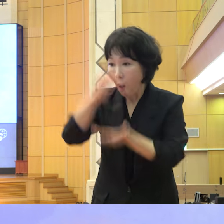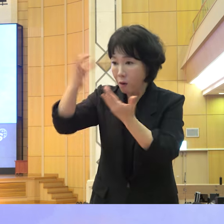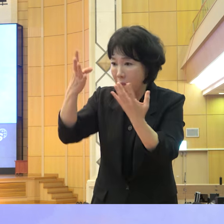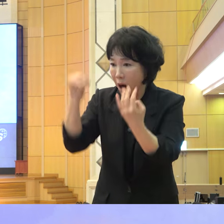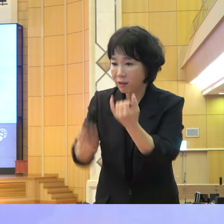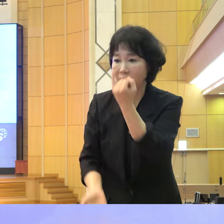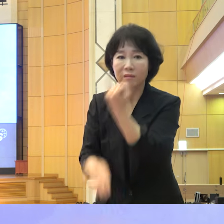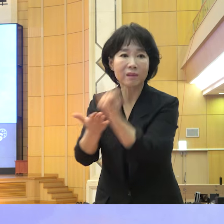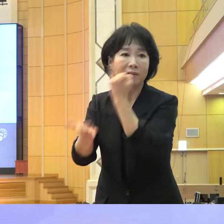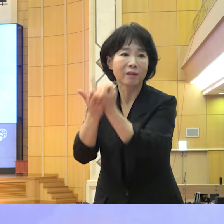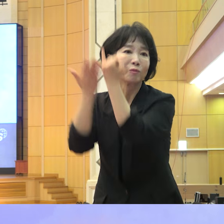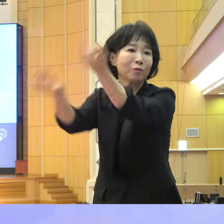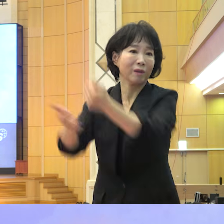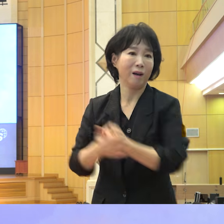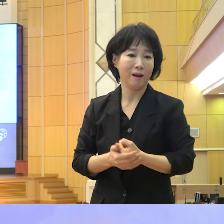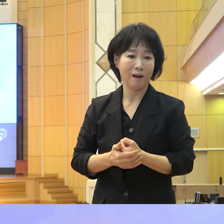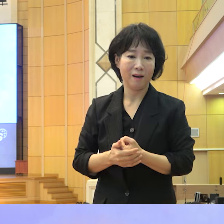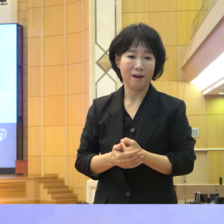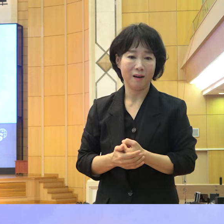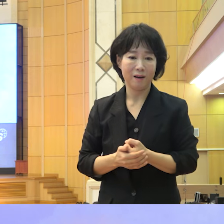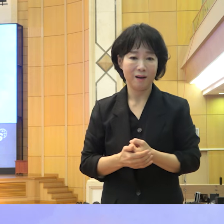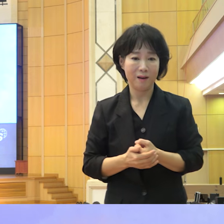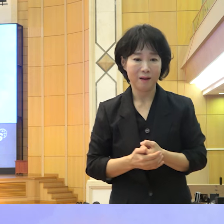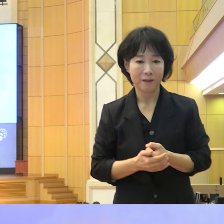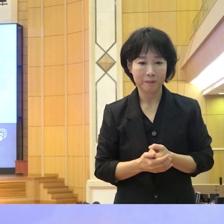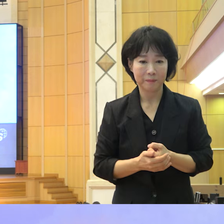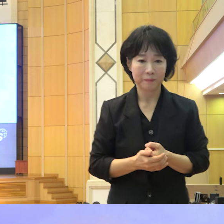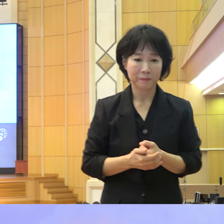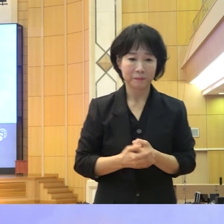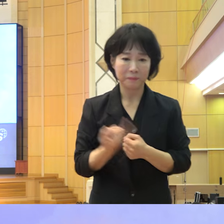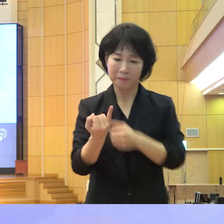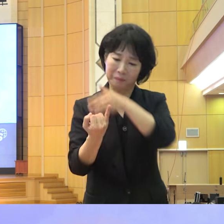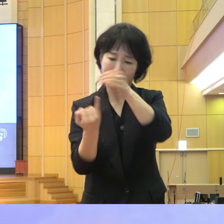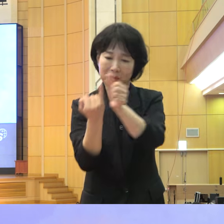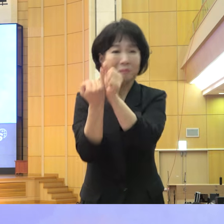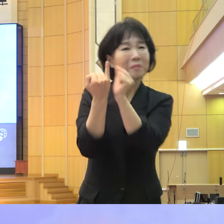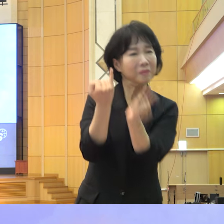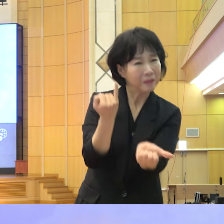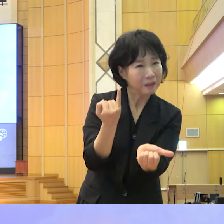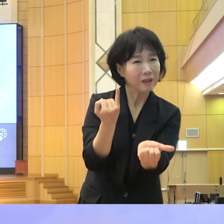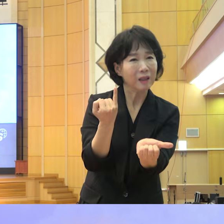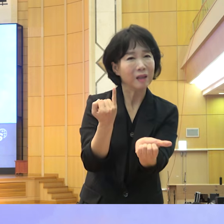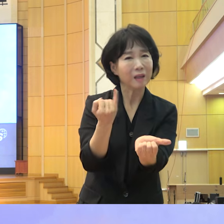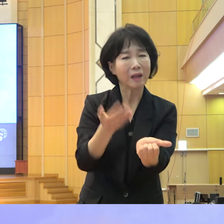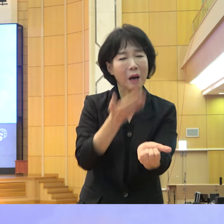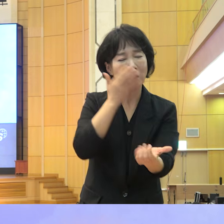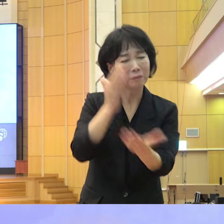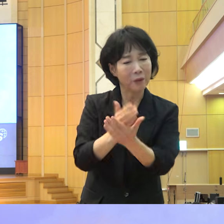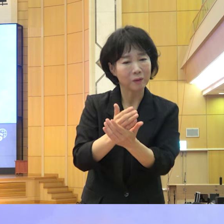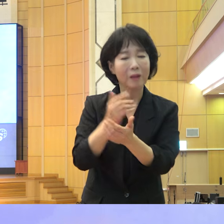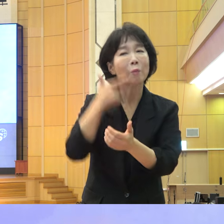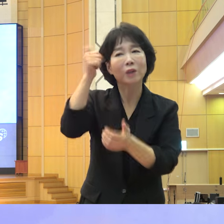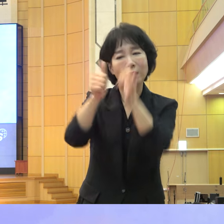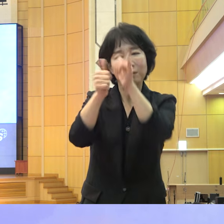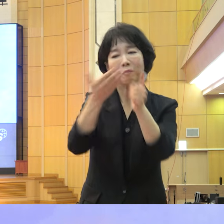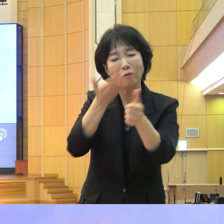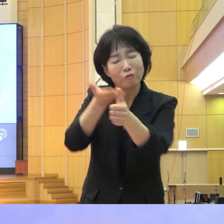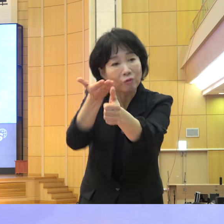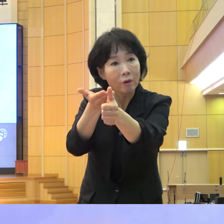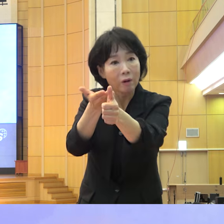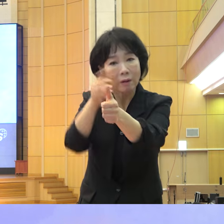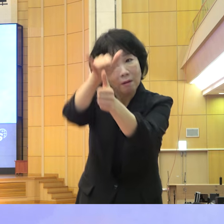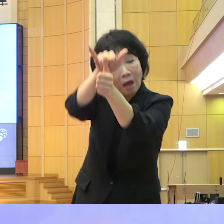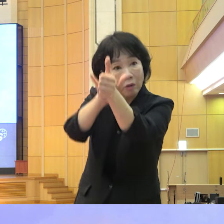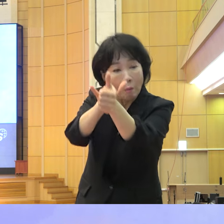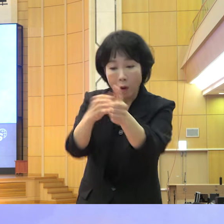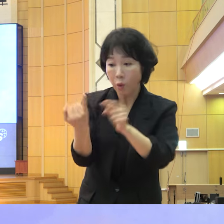과부가 밀가루통에 한 움큼밖에 없는 걸 주의 종을 대접해서 축복받는, 이게 전부 과부예요.